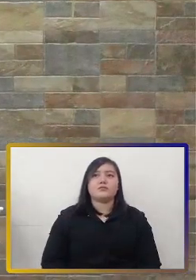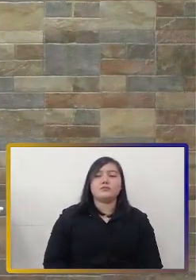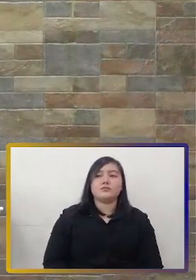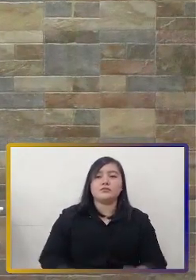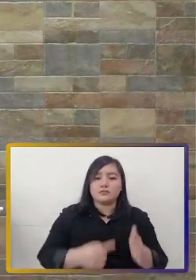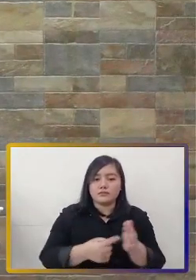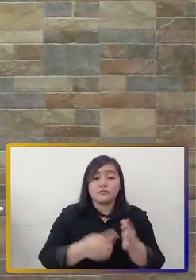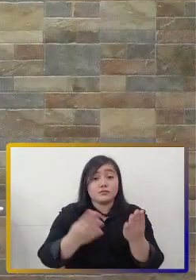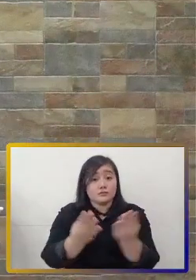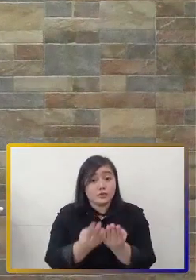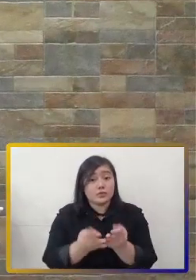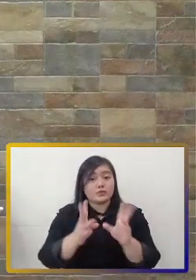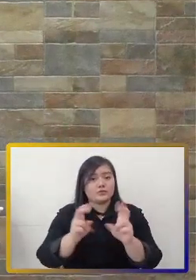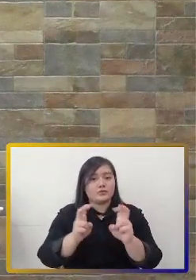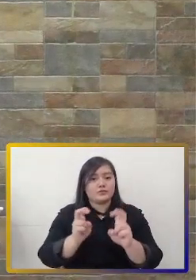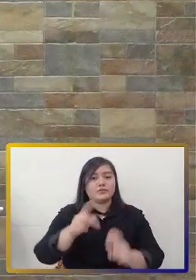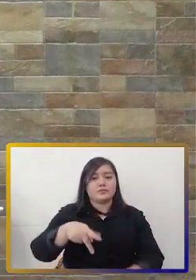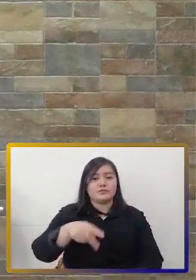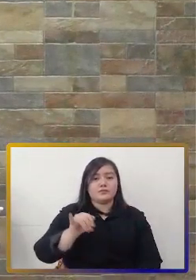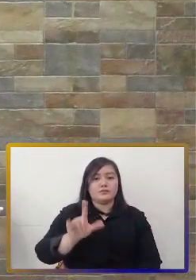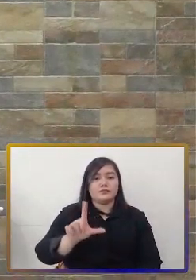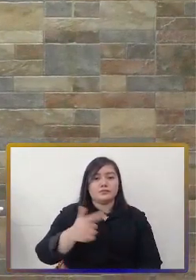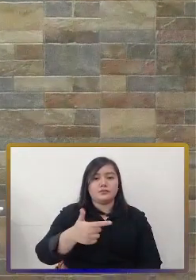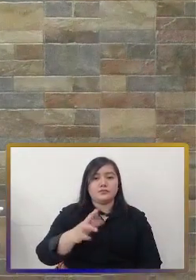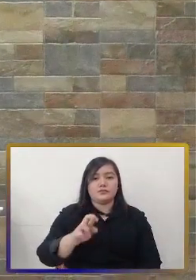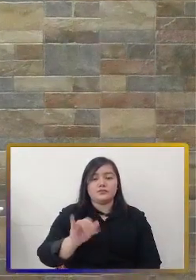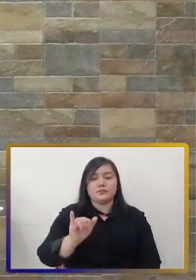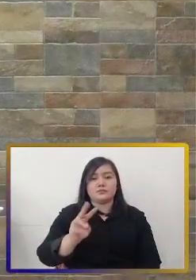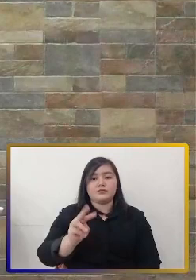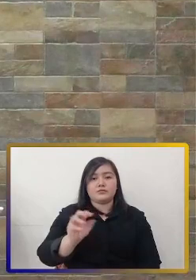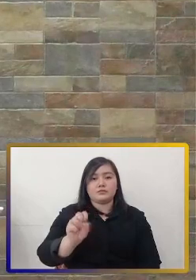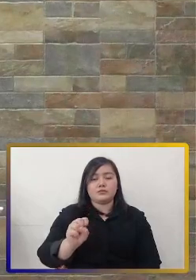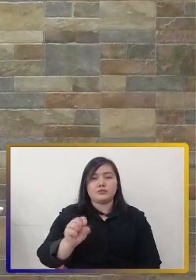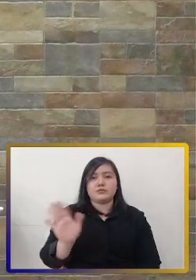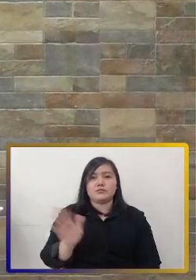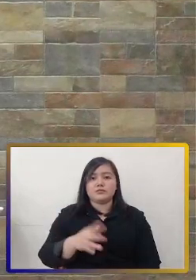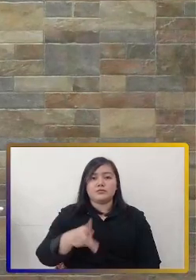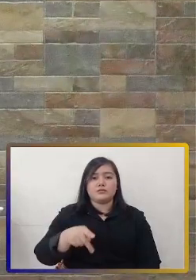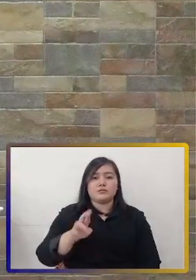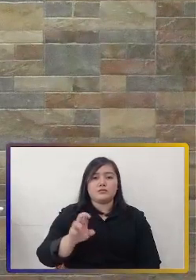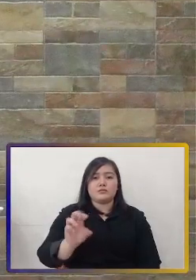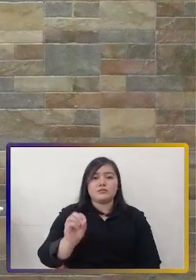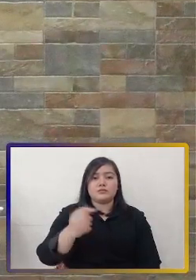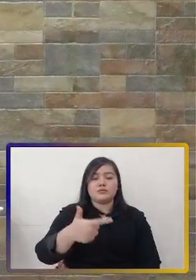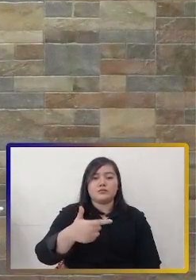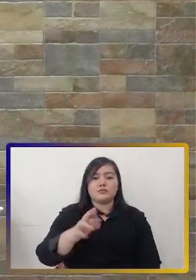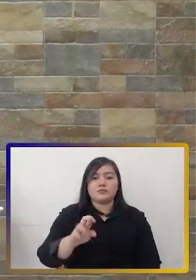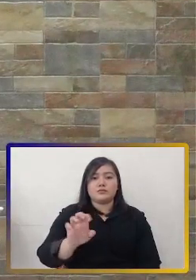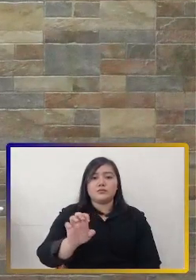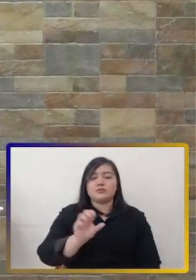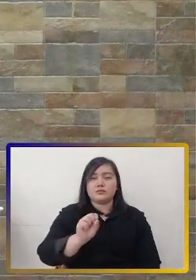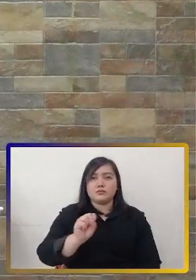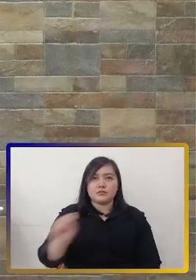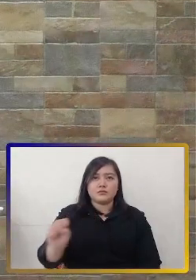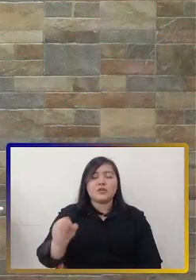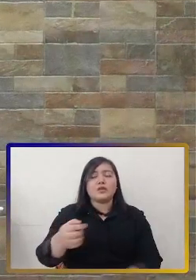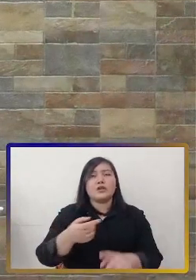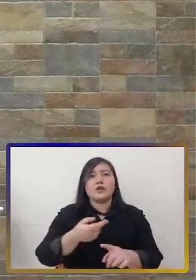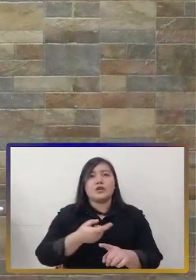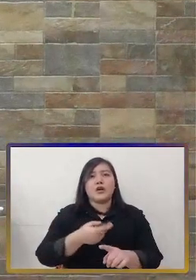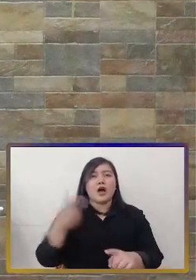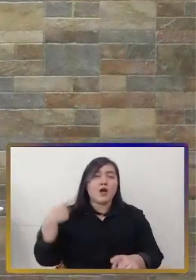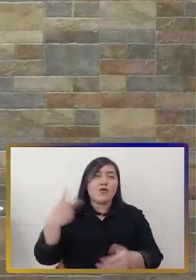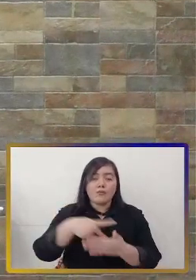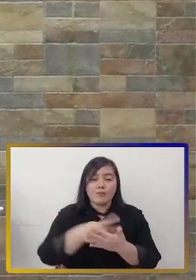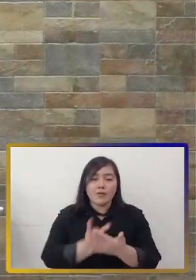yung Pilgrim's Progress, meron po yung pinagkuhanan sa mga sinulat ni Hermes. You see? Na